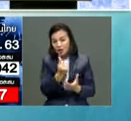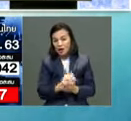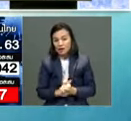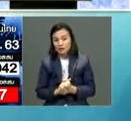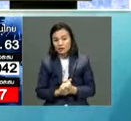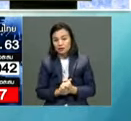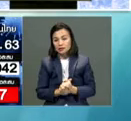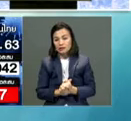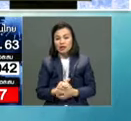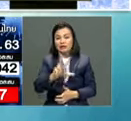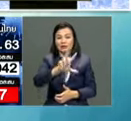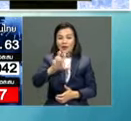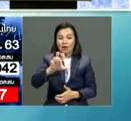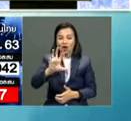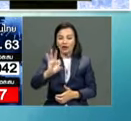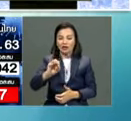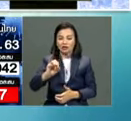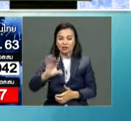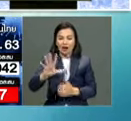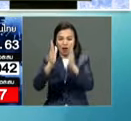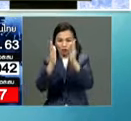ประเทศเนี่ยนะครับมามาแล้วเนี่ยรวมกันแล้ว395